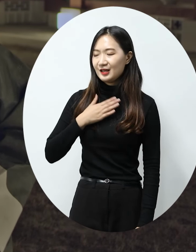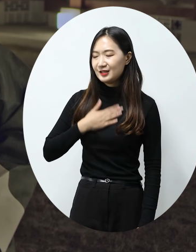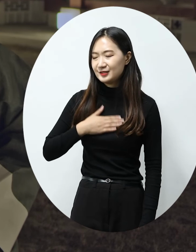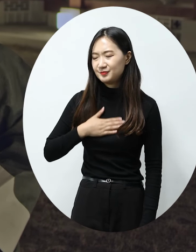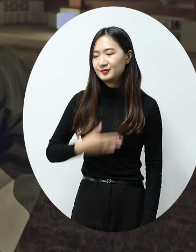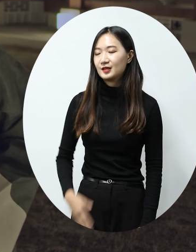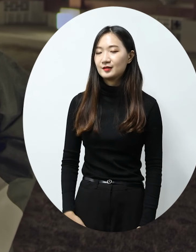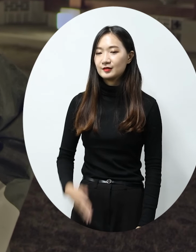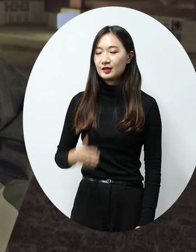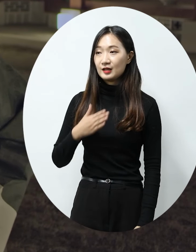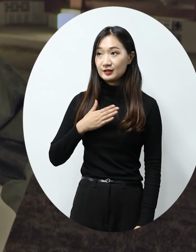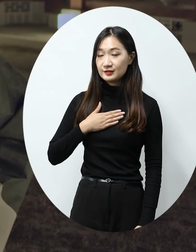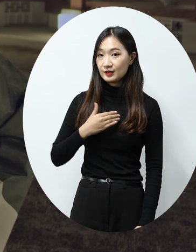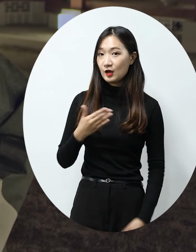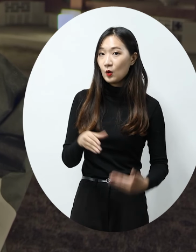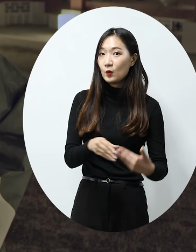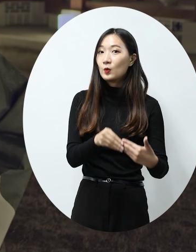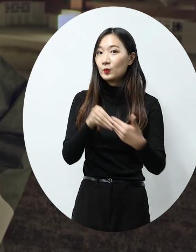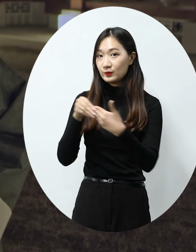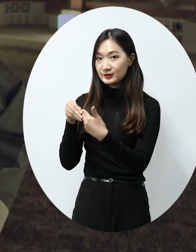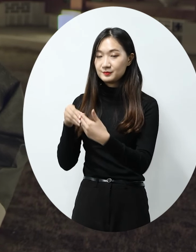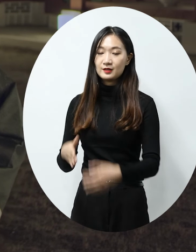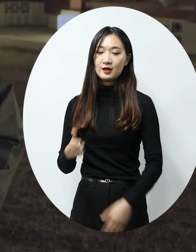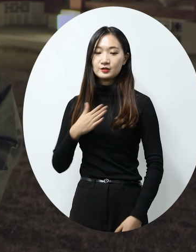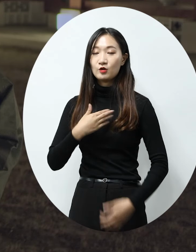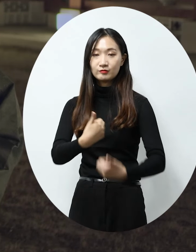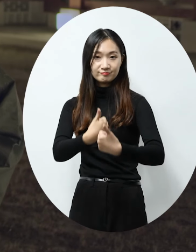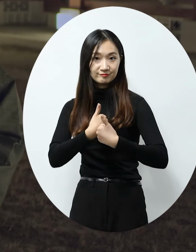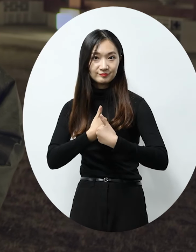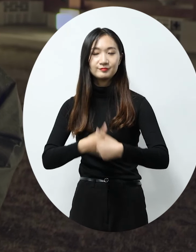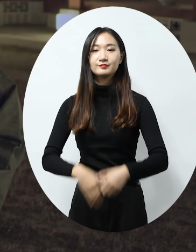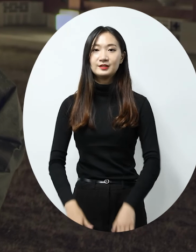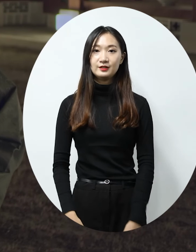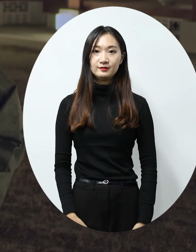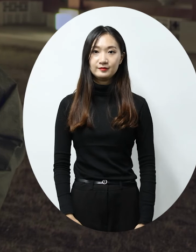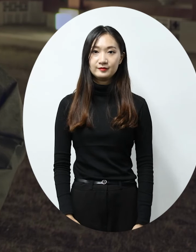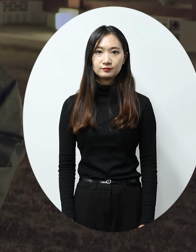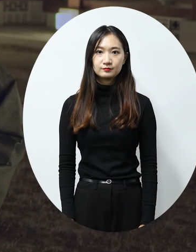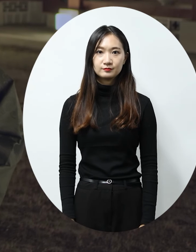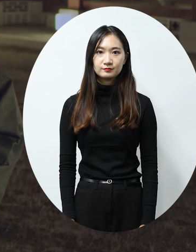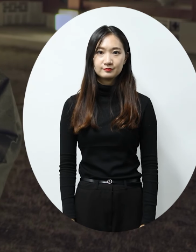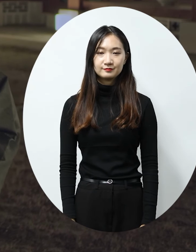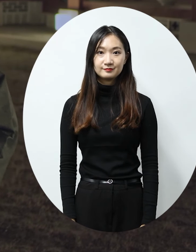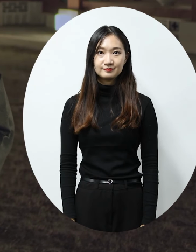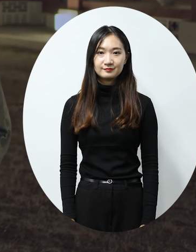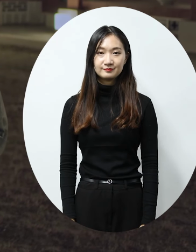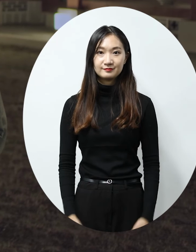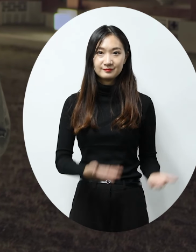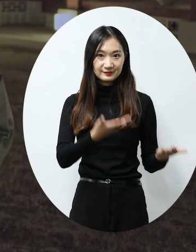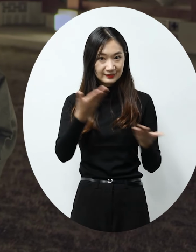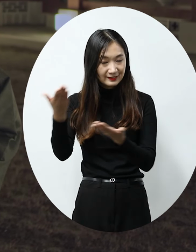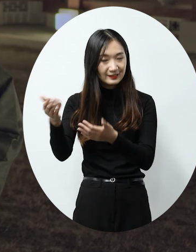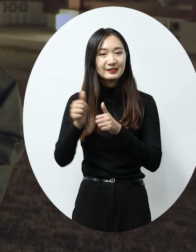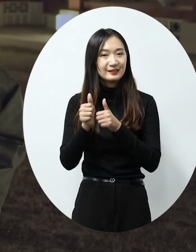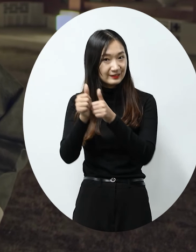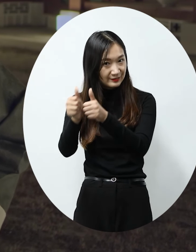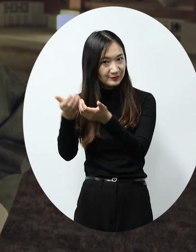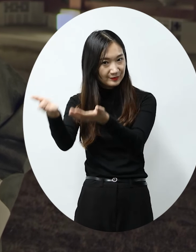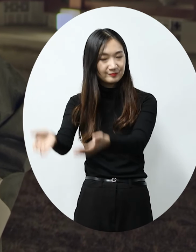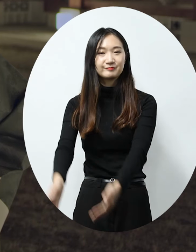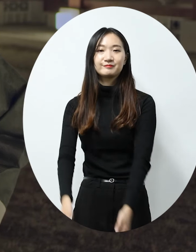접어두거라 예 제가 다음 장소로 모시겠습니다 저를 따라오시지요 자,